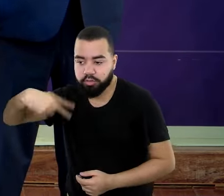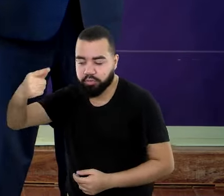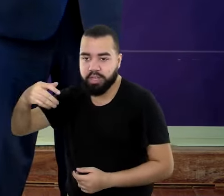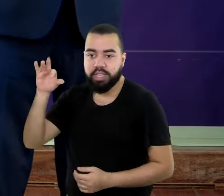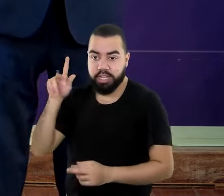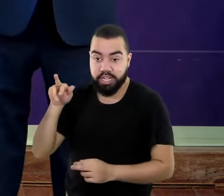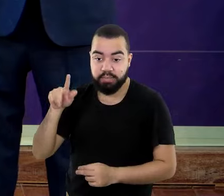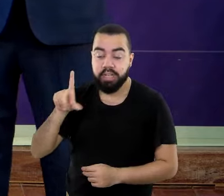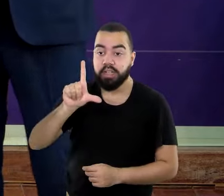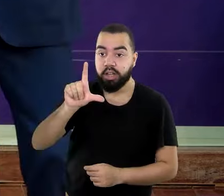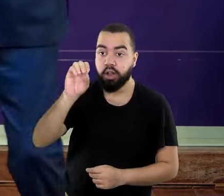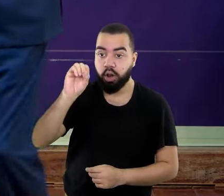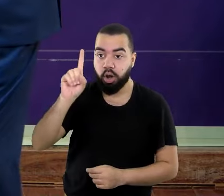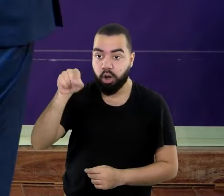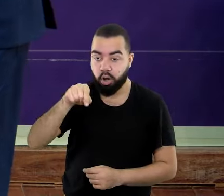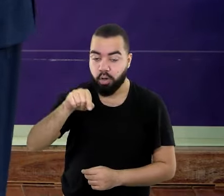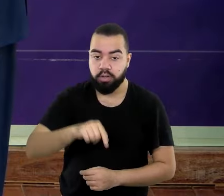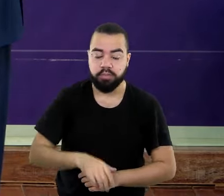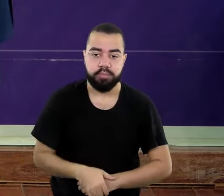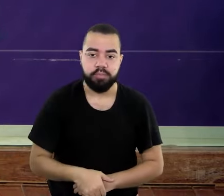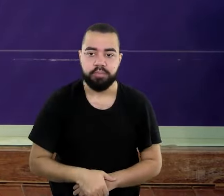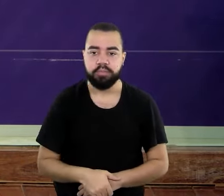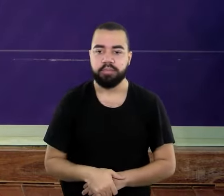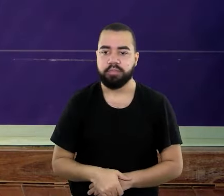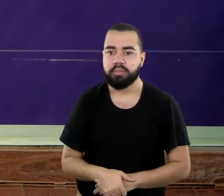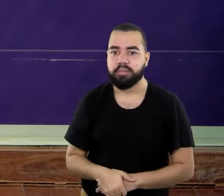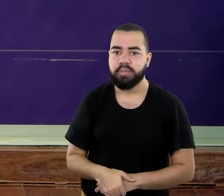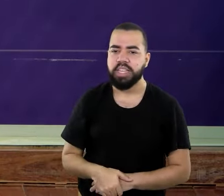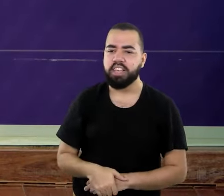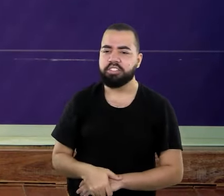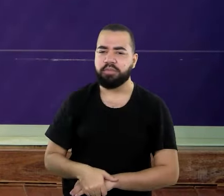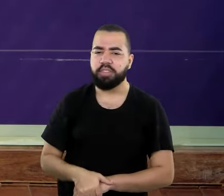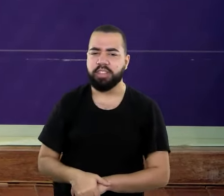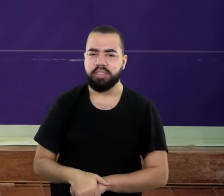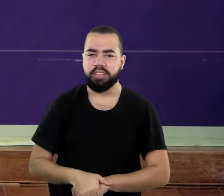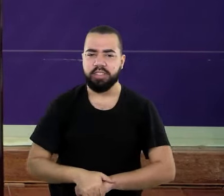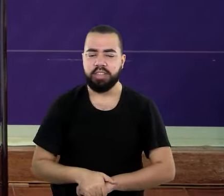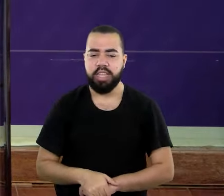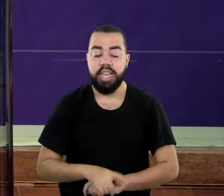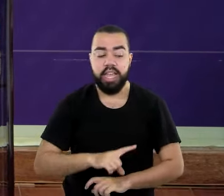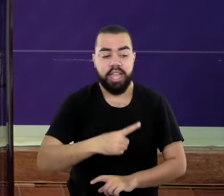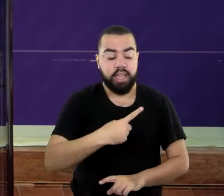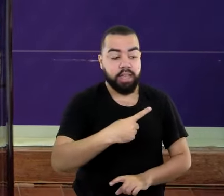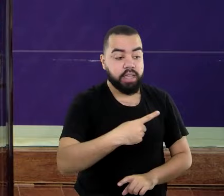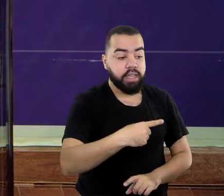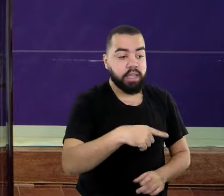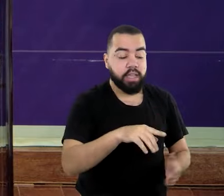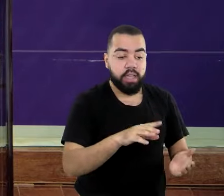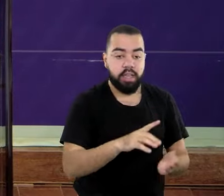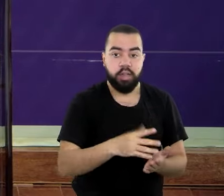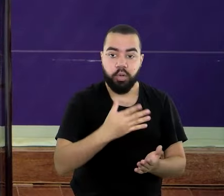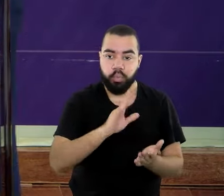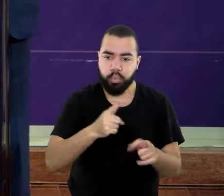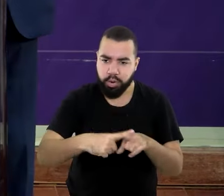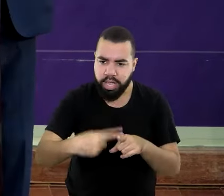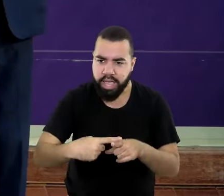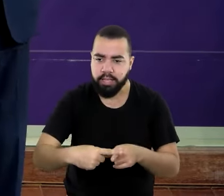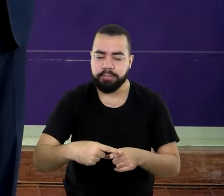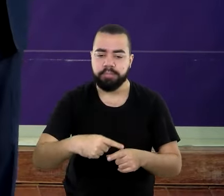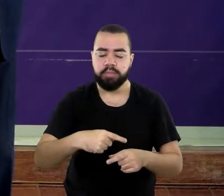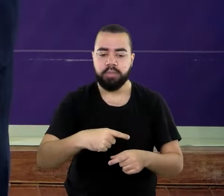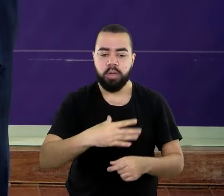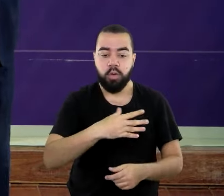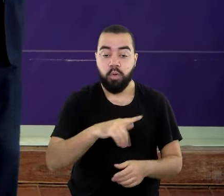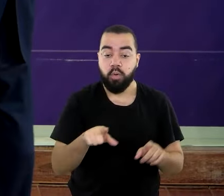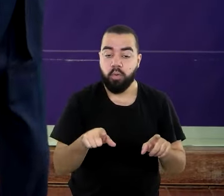Canaã. 그게 소돔왕도 끌려갔었습니다. E o rei de Sodoma também foi levado. 아브라함이 그들을